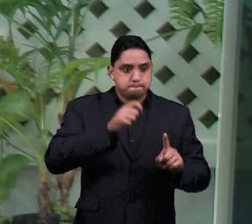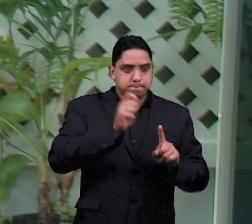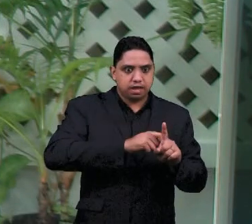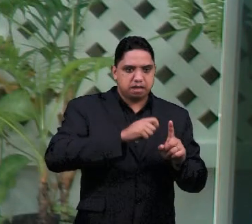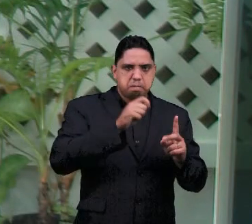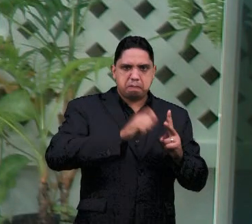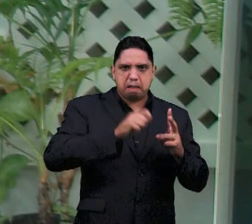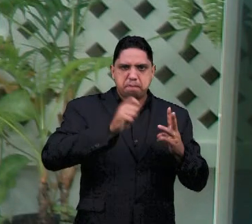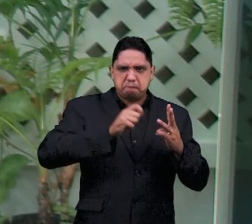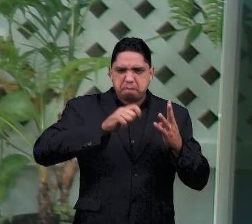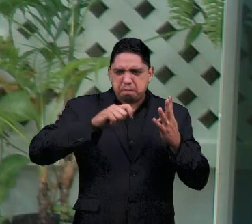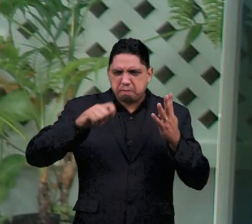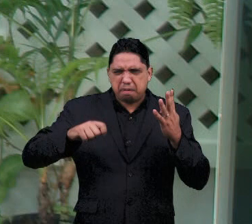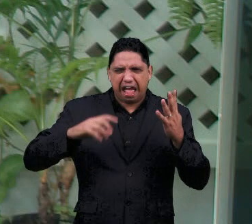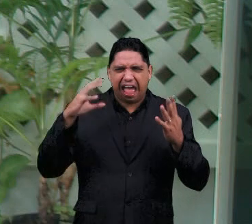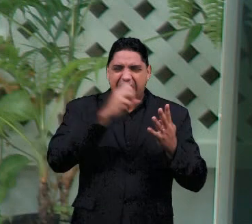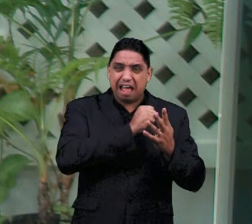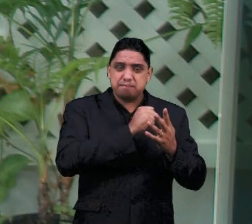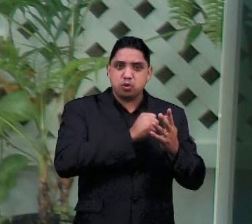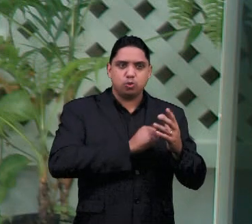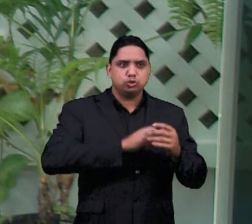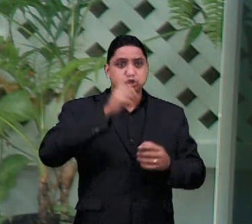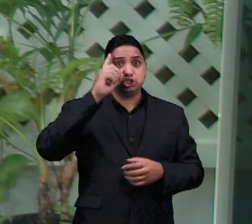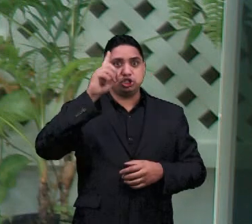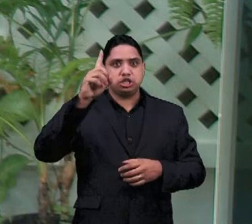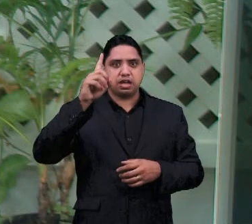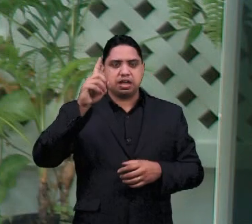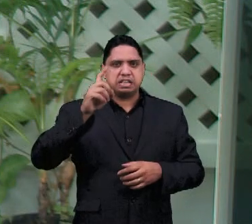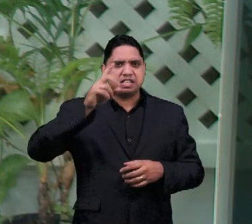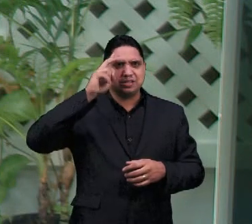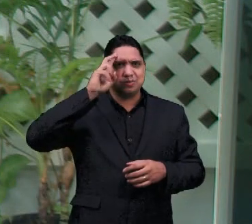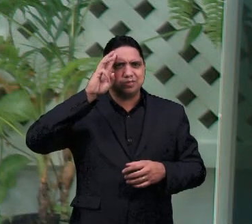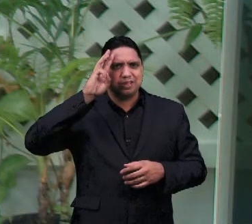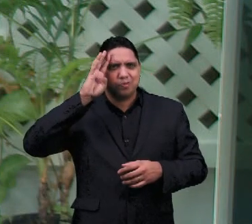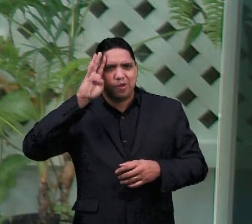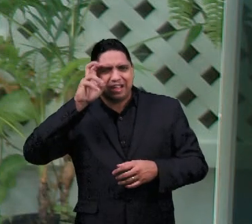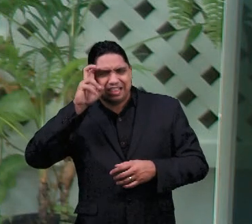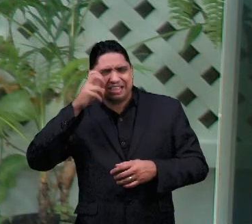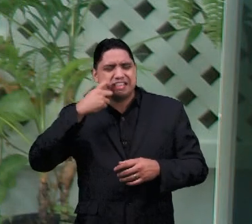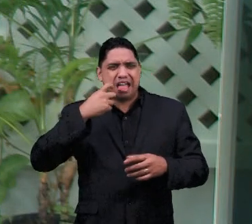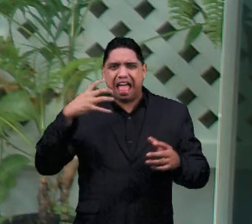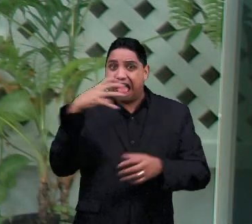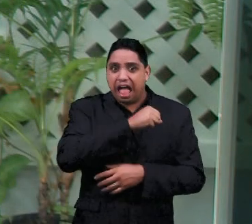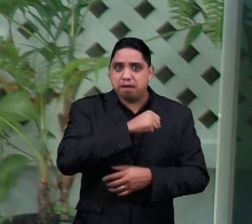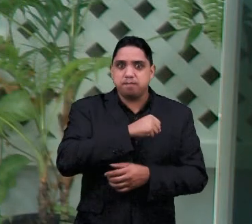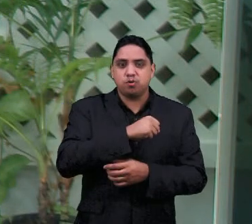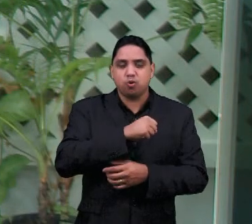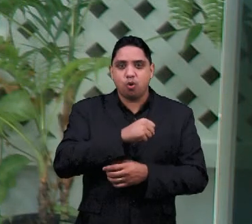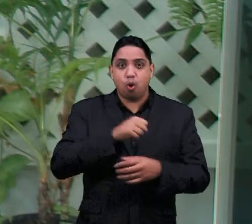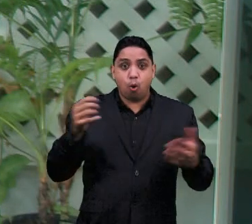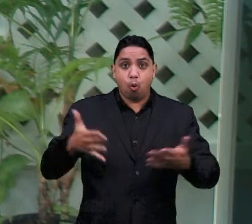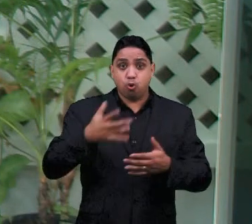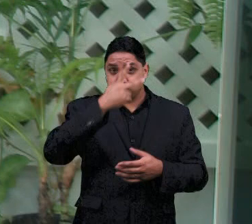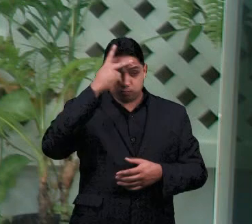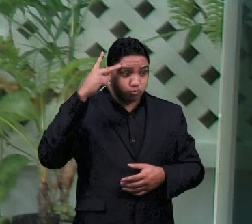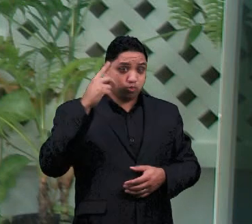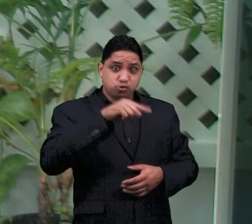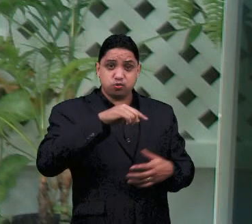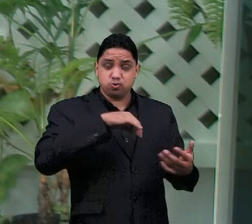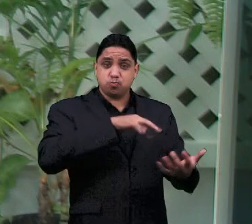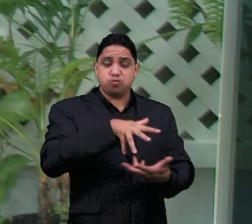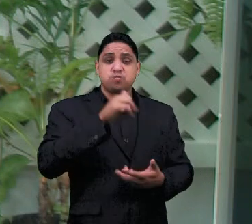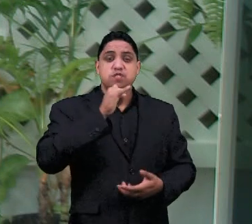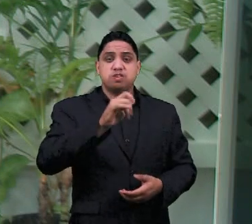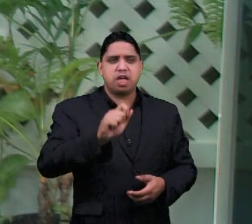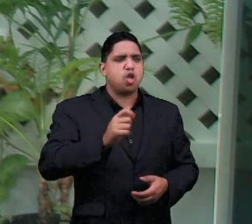faire. Aujourd'hui, le message que chacun a, le message